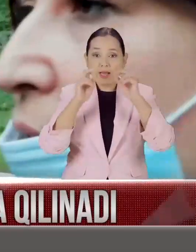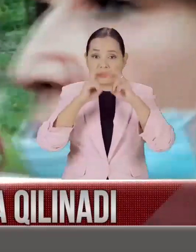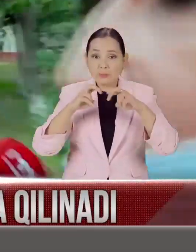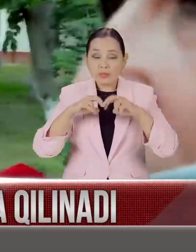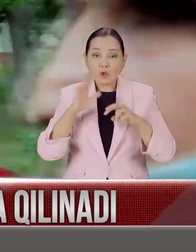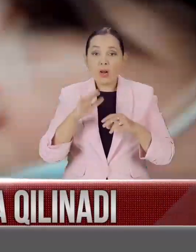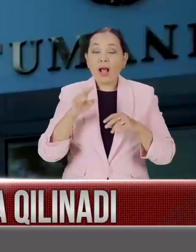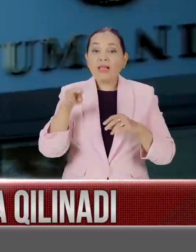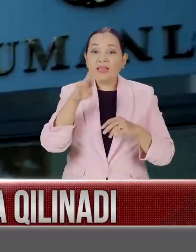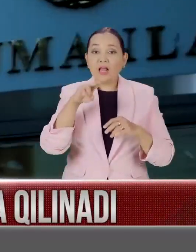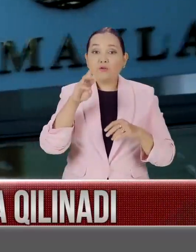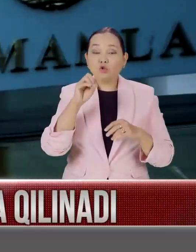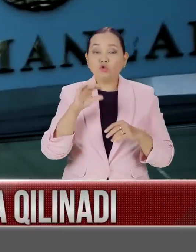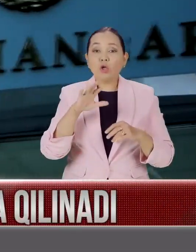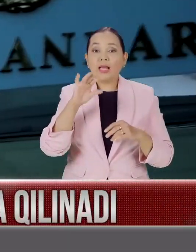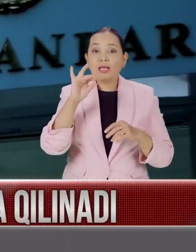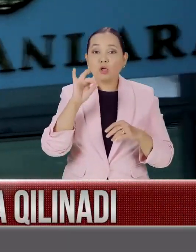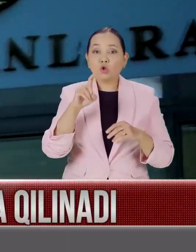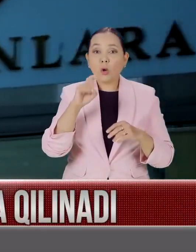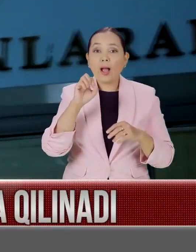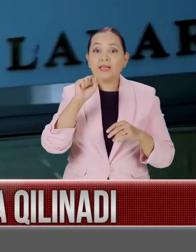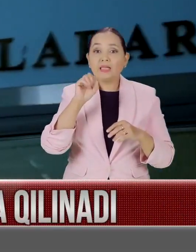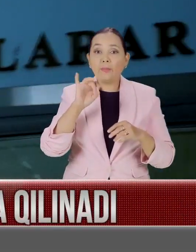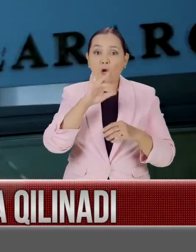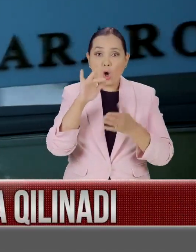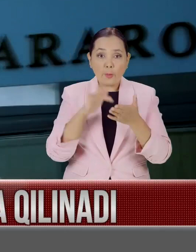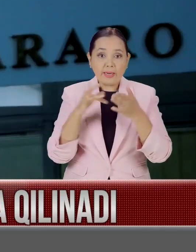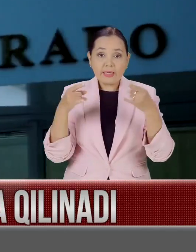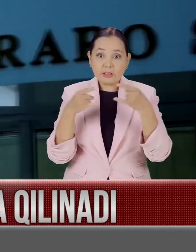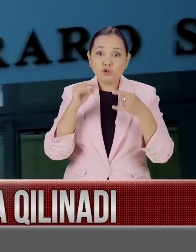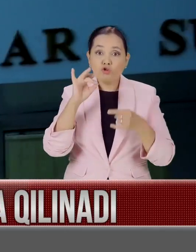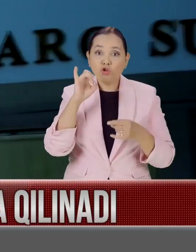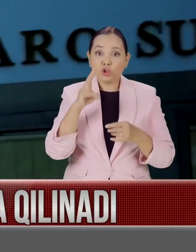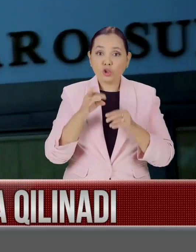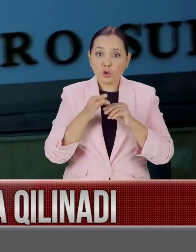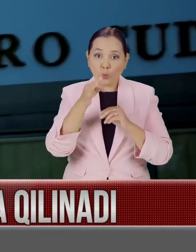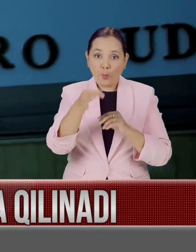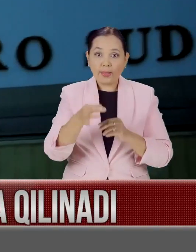ekspertiza qiladi. Dilafruz Jo'rayev, Nodirbek Shavkatov, Xurshid G'ulom Nazir, Fasilbek Olimov, Markaziy studiya, Chirchiq tumani.